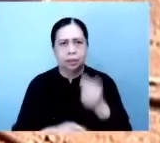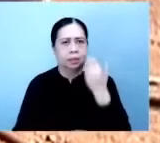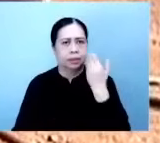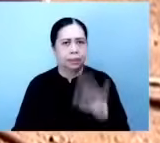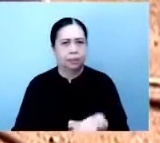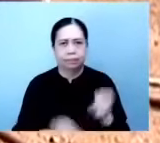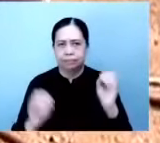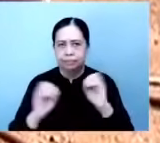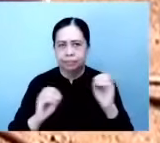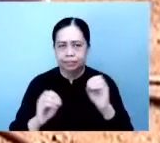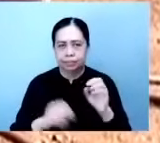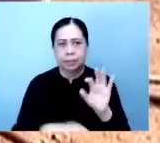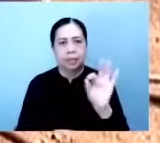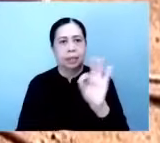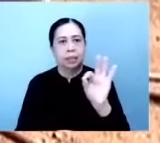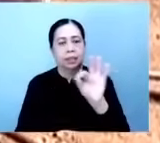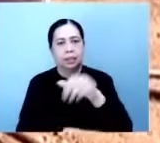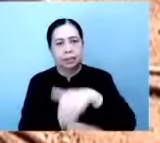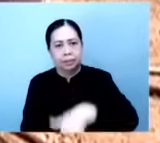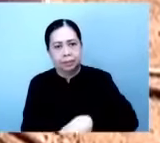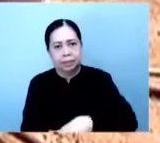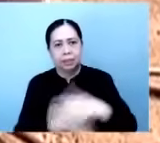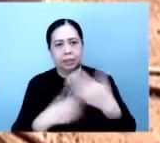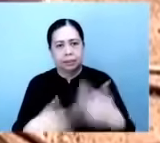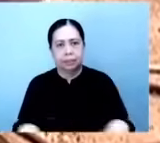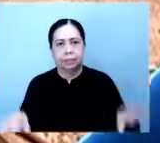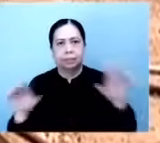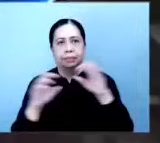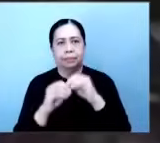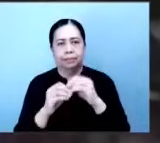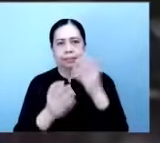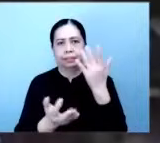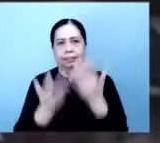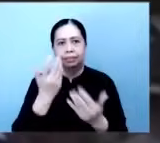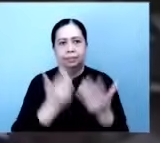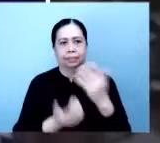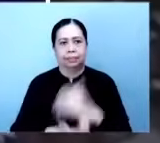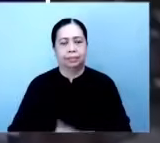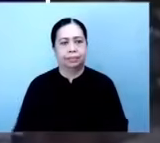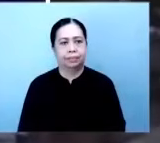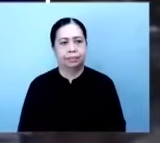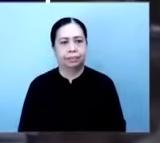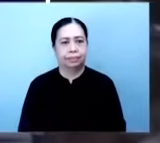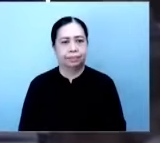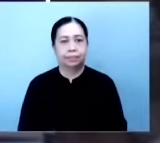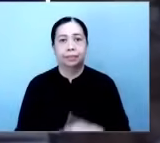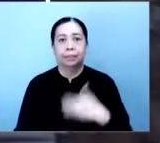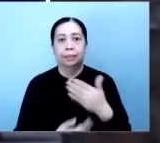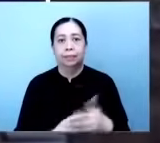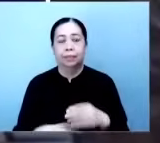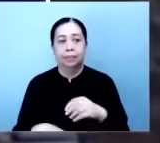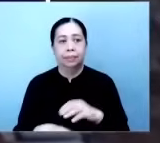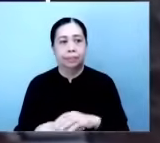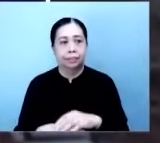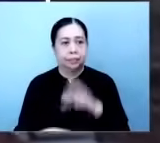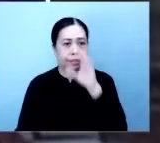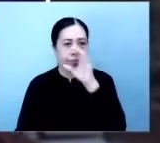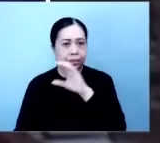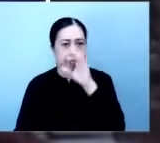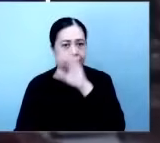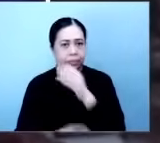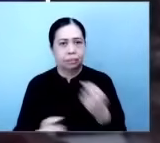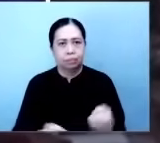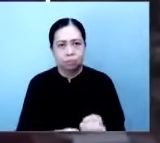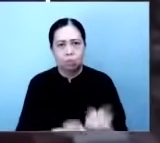Pasado alas 9 ng gabi nang tuluyang maapula ang apoy. Sa Talisay City naman sa Cebu, sumiklab din